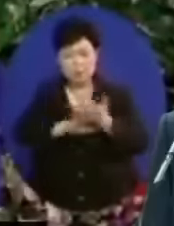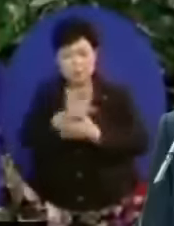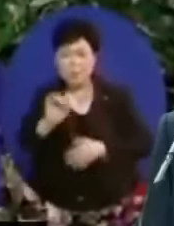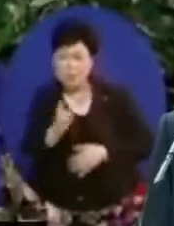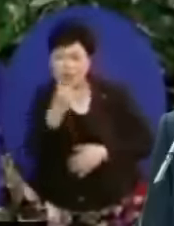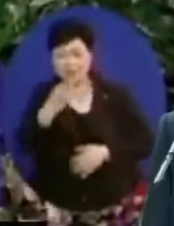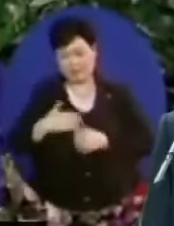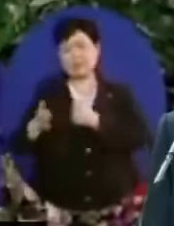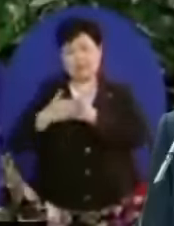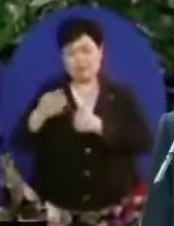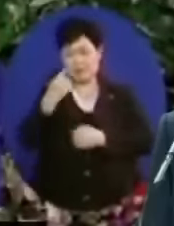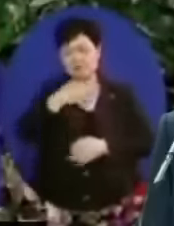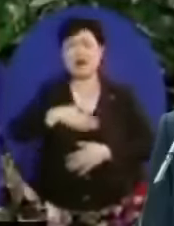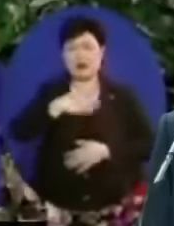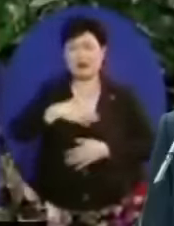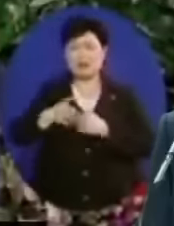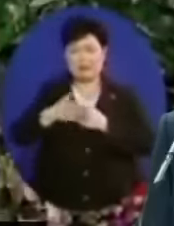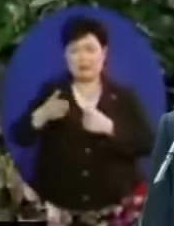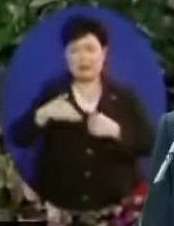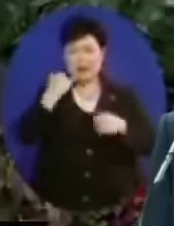때문인 줄 내가 아노라.